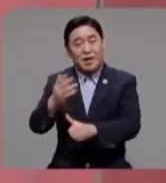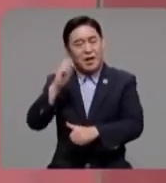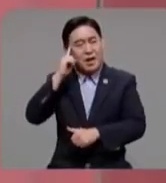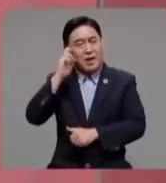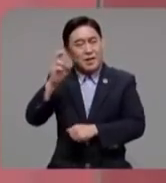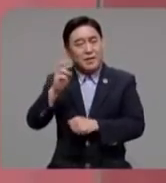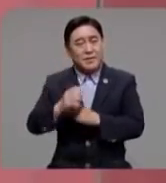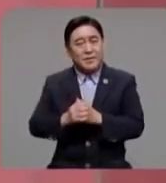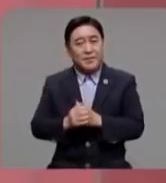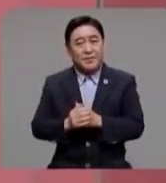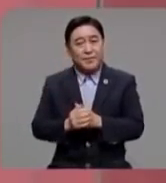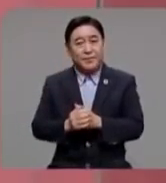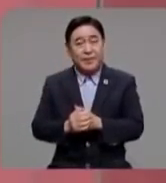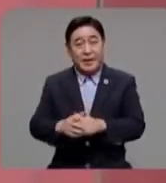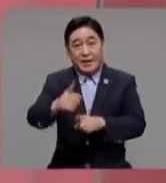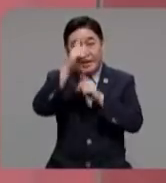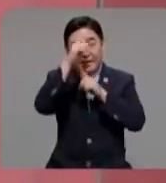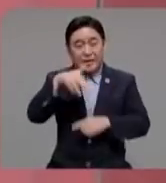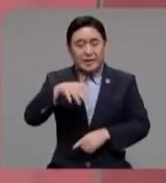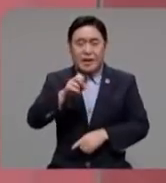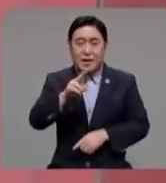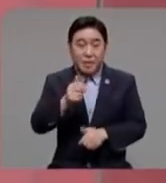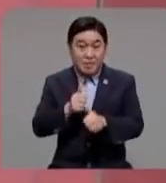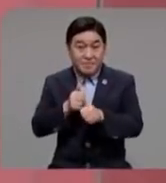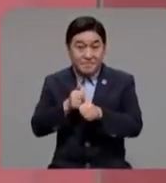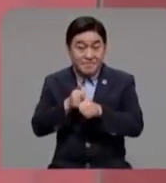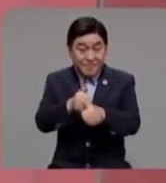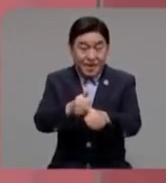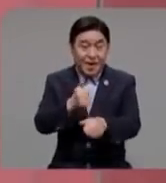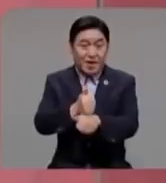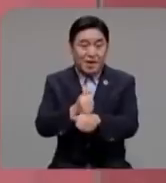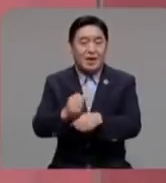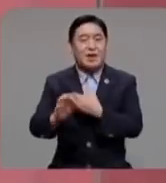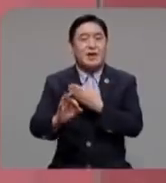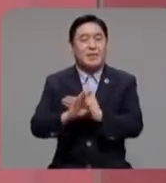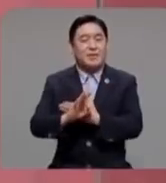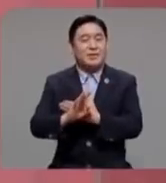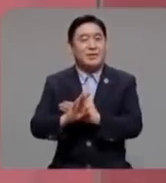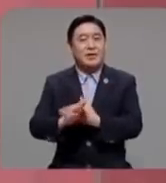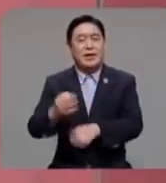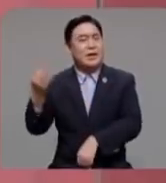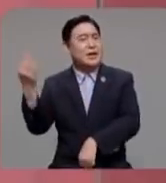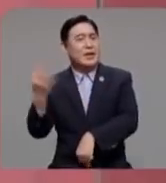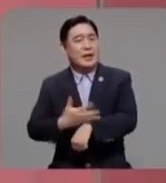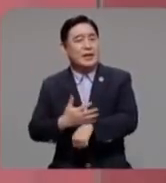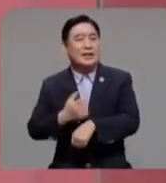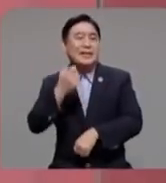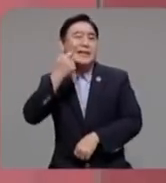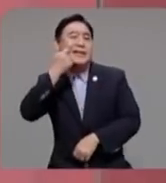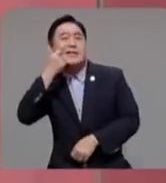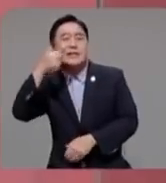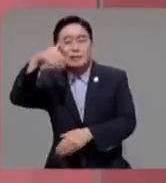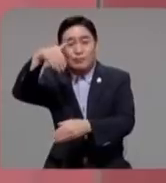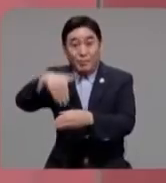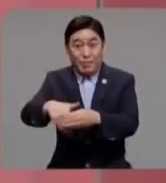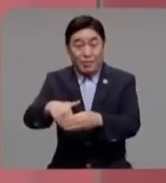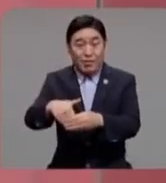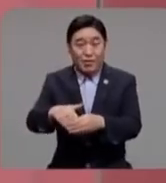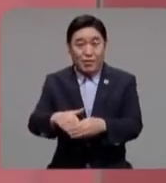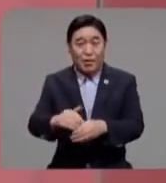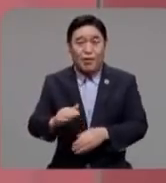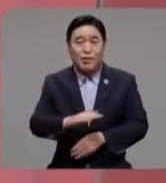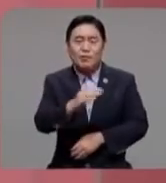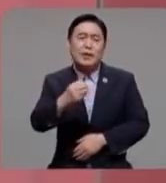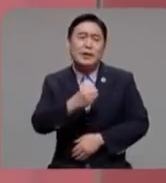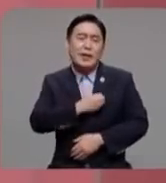것입니다. 이재명을 상대하는 것은 단순히 인기 투표 그리고